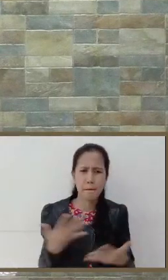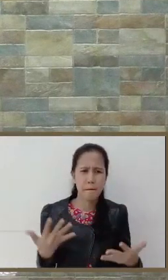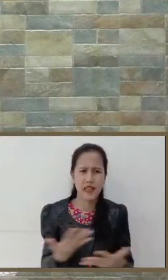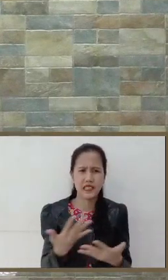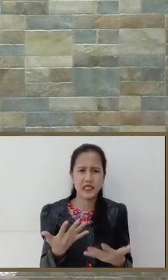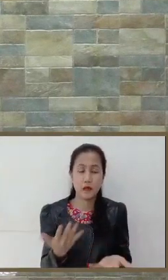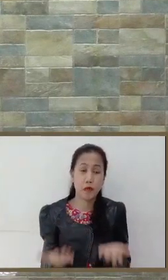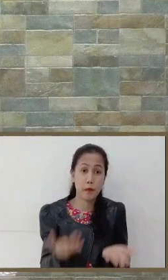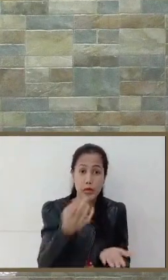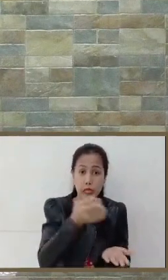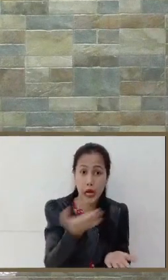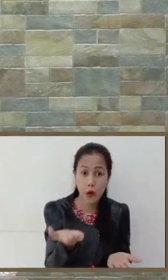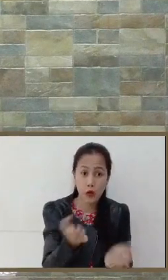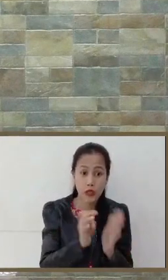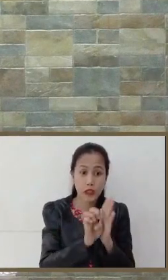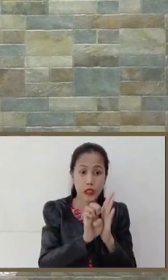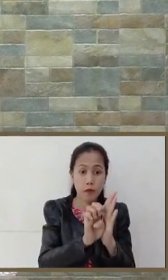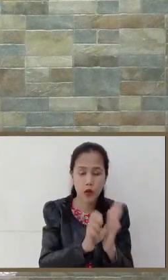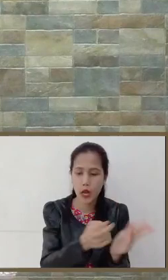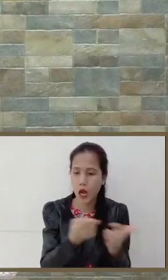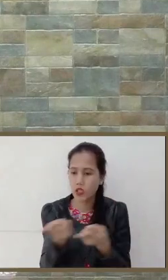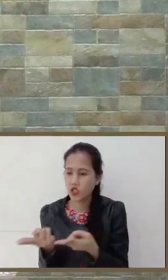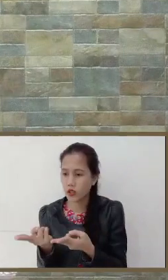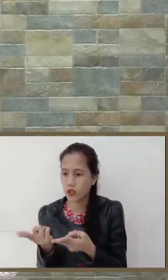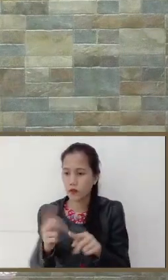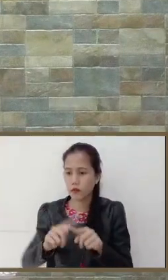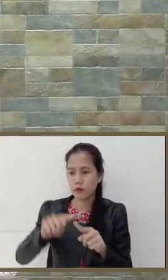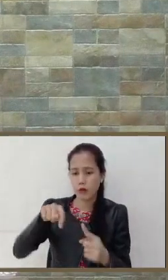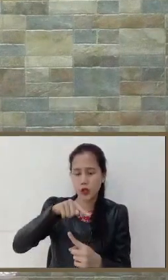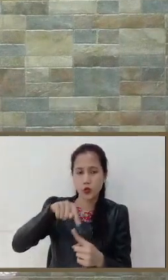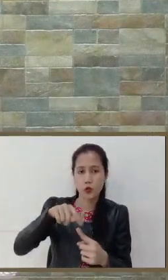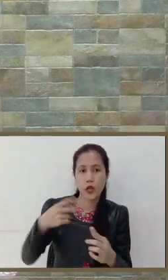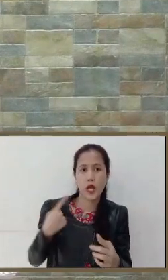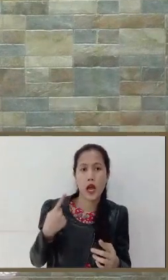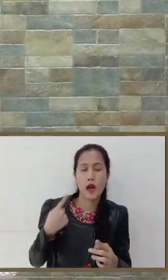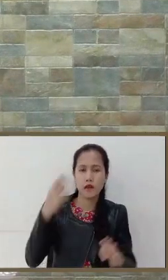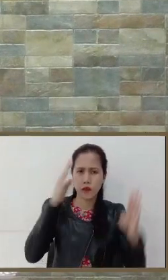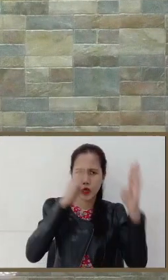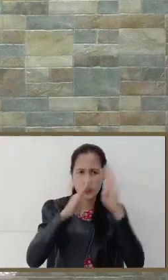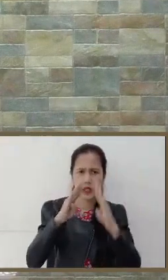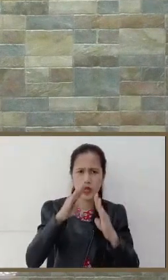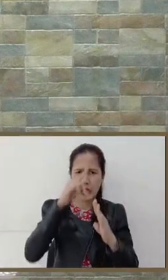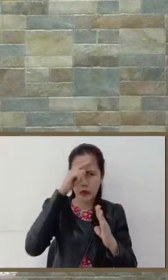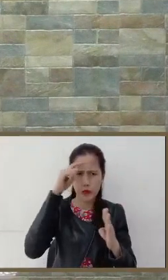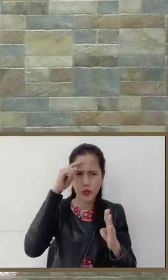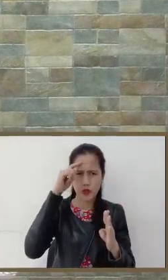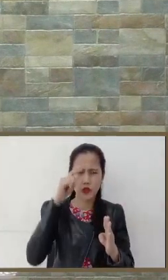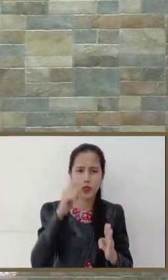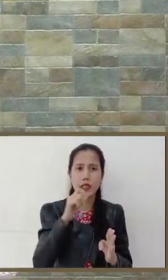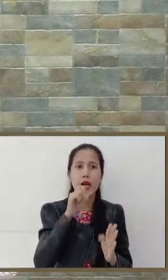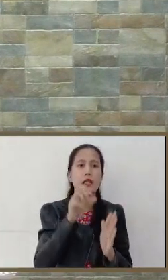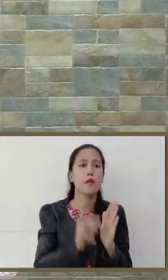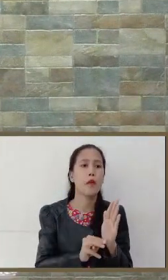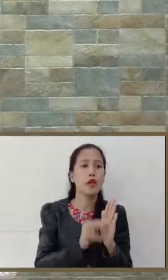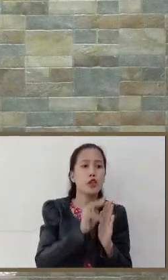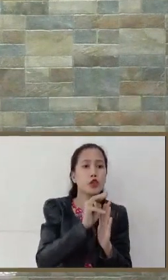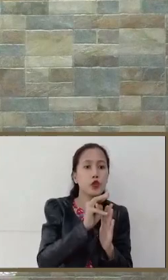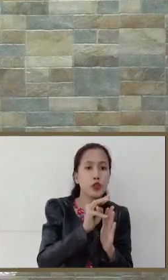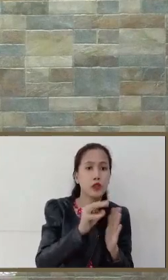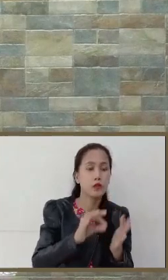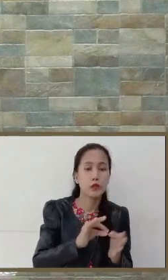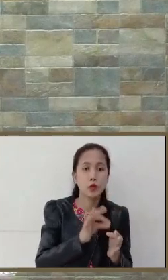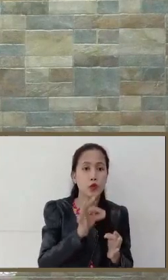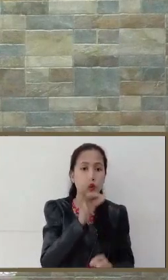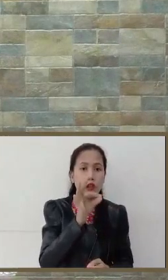ka dyan. Yung nagkaroon siya ng problema because of his or her immaturity, Brad, pahinga ka muna, kailangan mo muna ng salita ng Diyos.